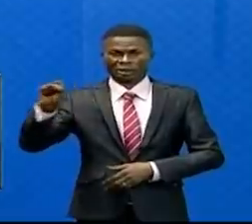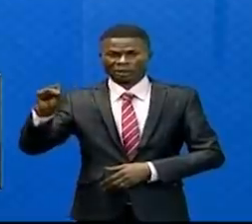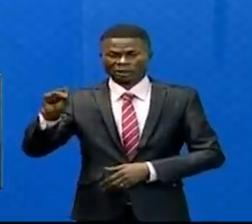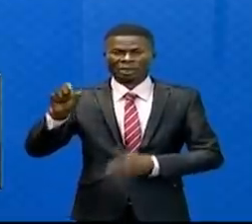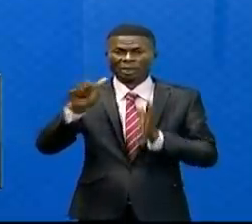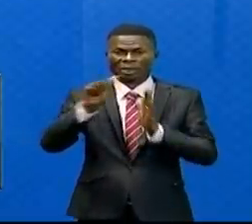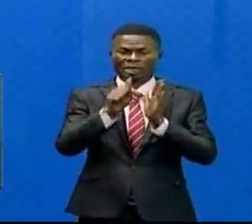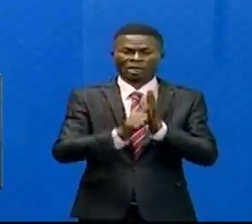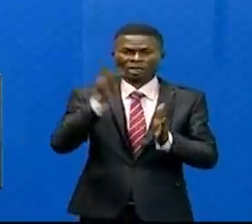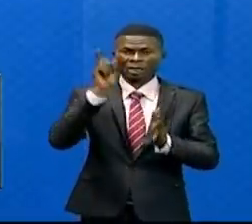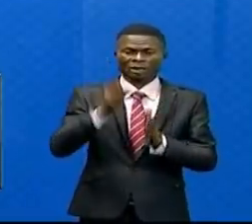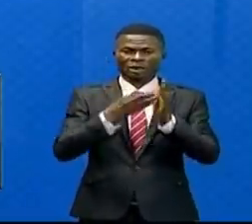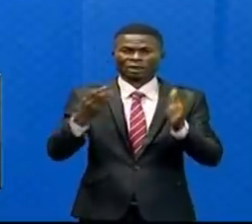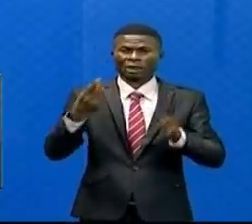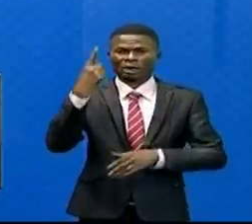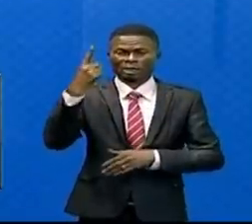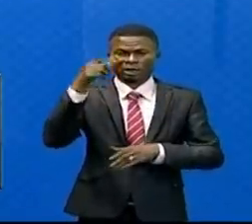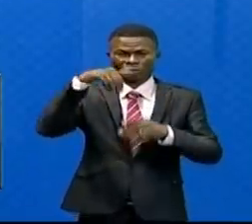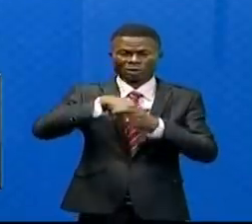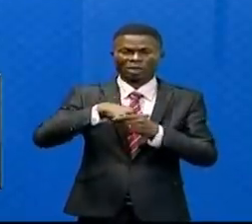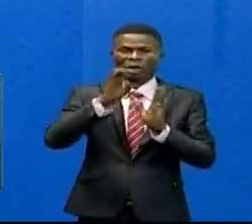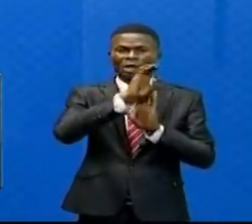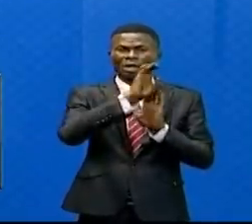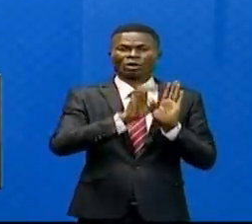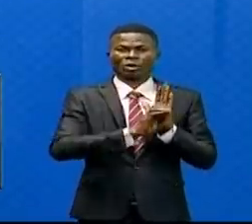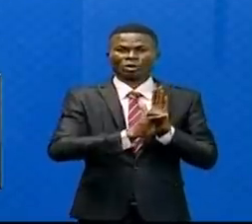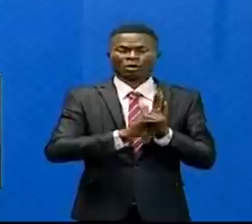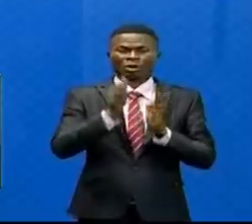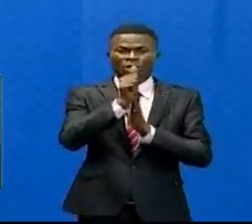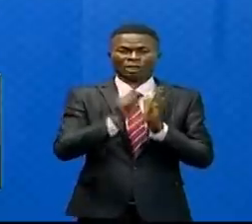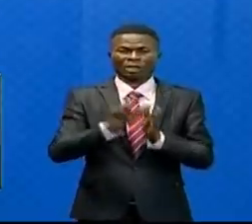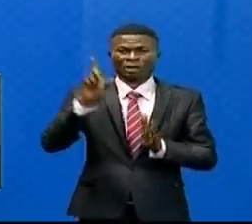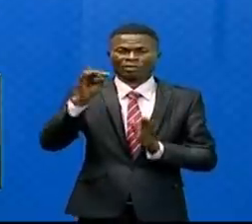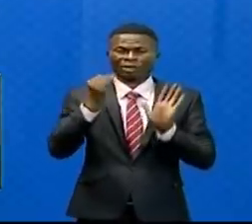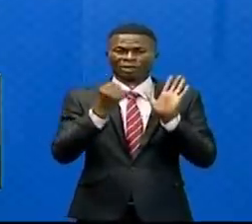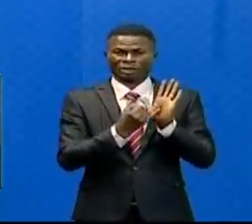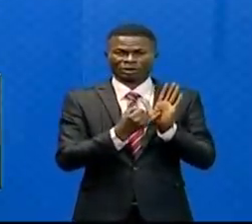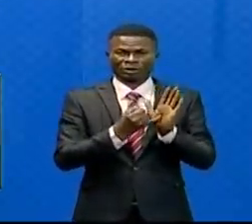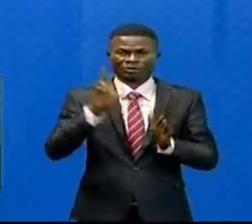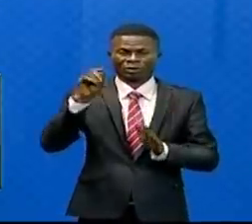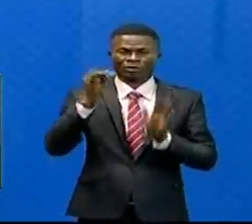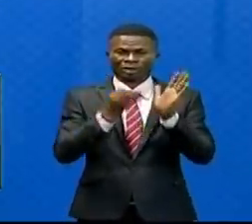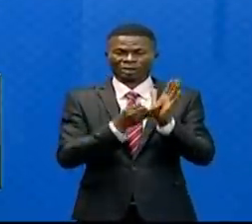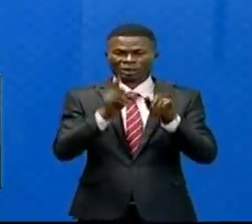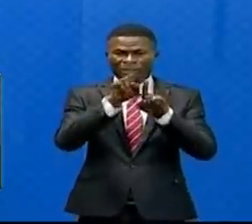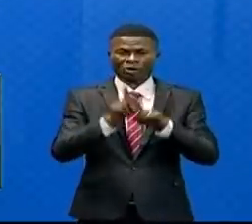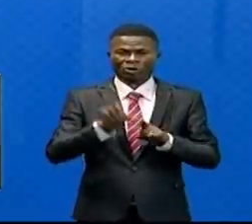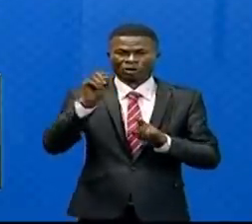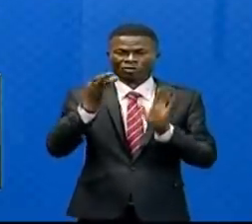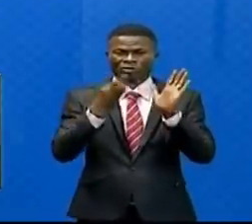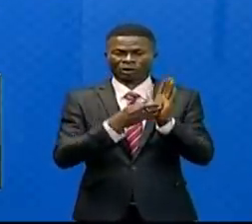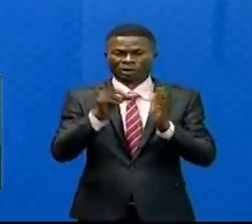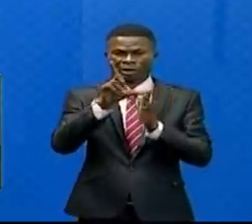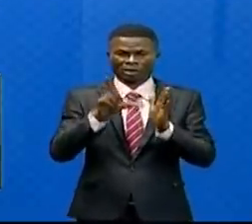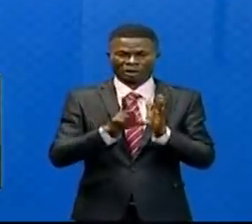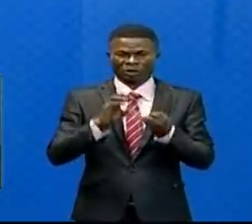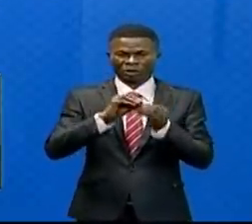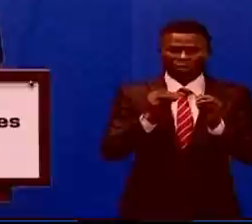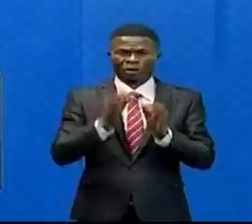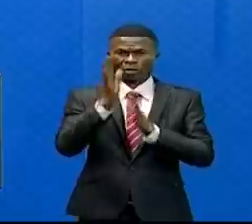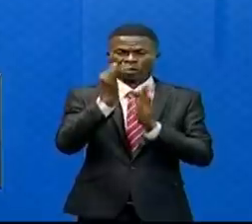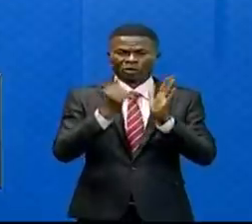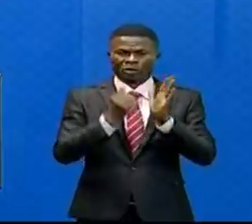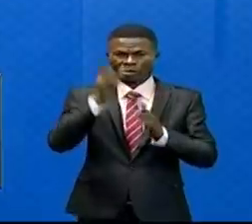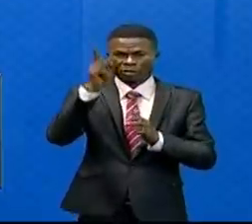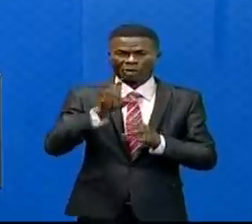l'article 181 de la Constitution, des articles 26, 27 et 28 de la loi organique numéro